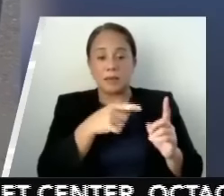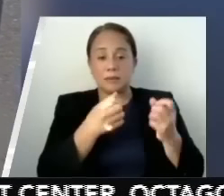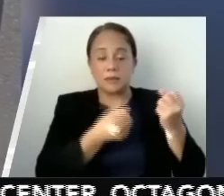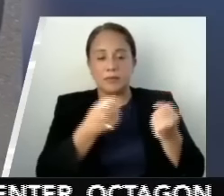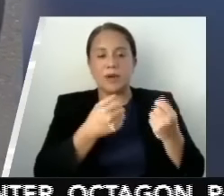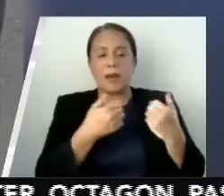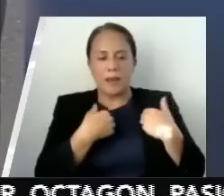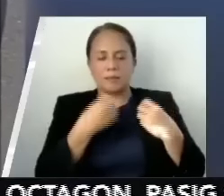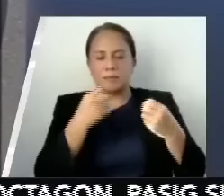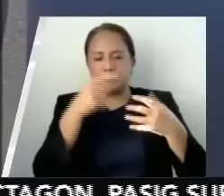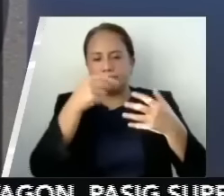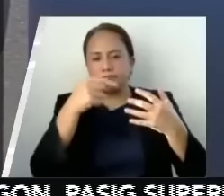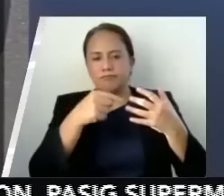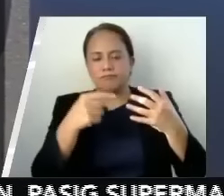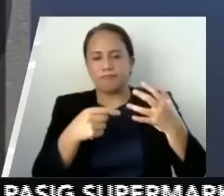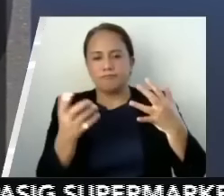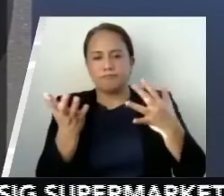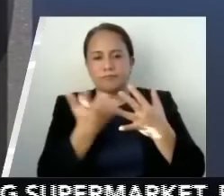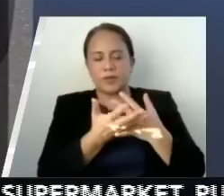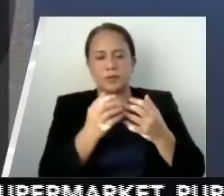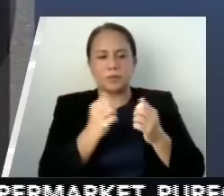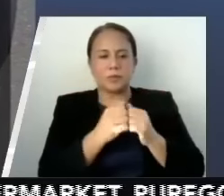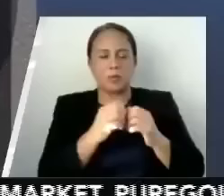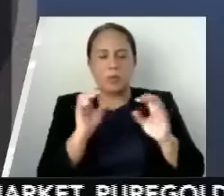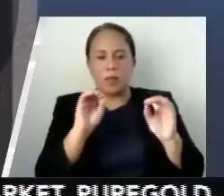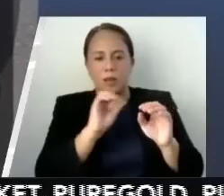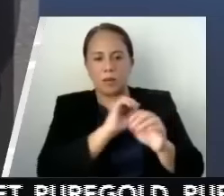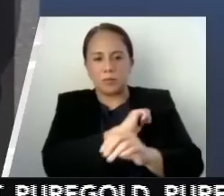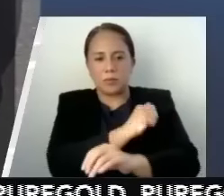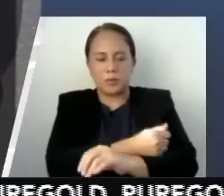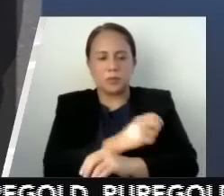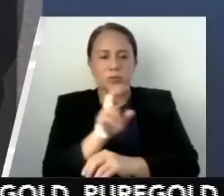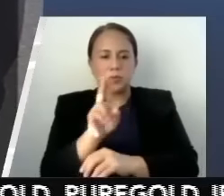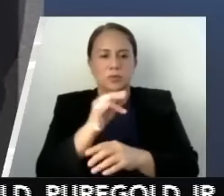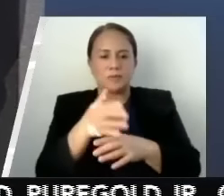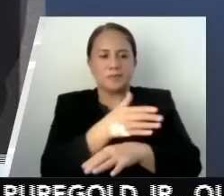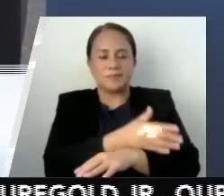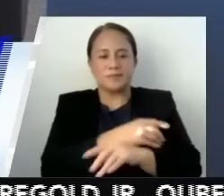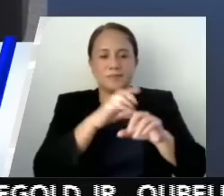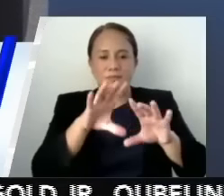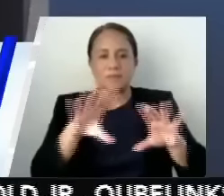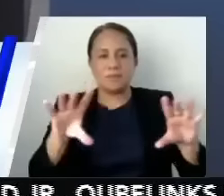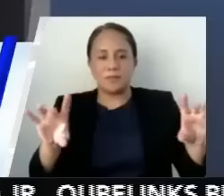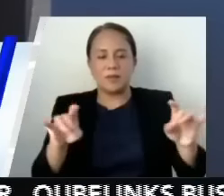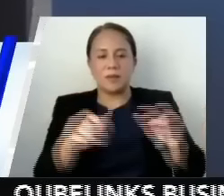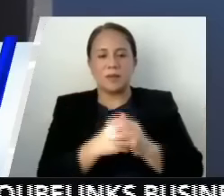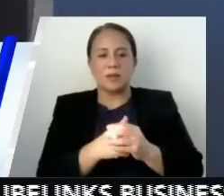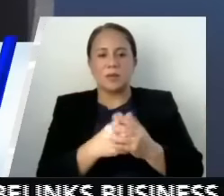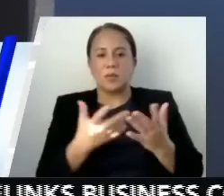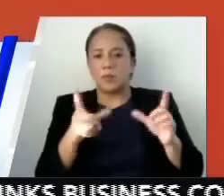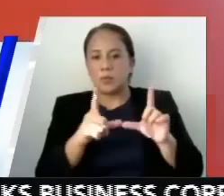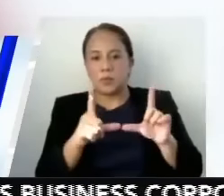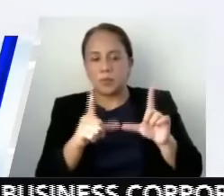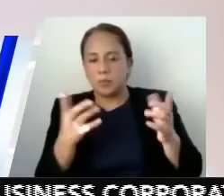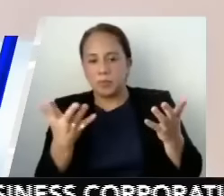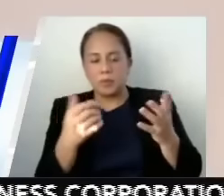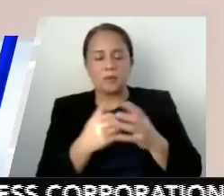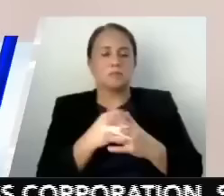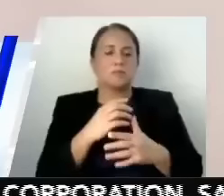na paglabag tulad ng no authorization to use improvised plates, failure to carry driver's license at obstruction.